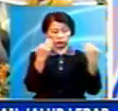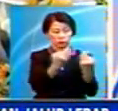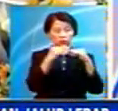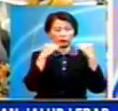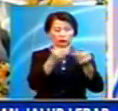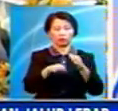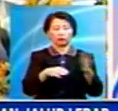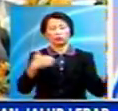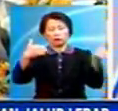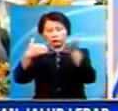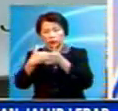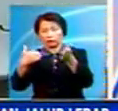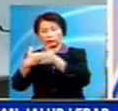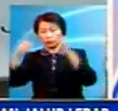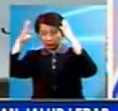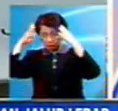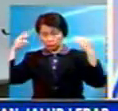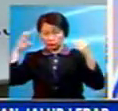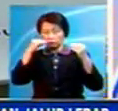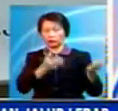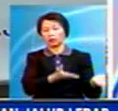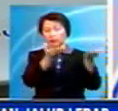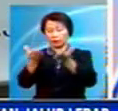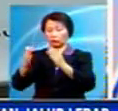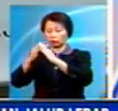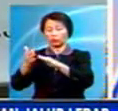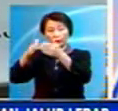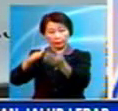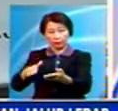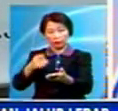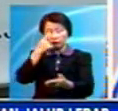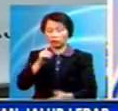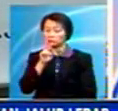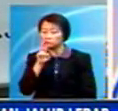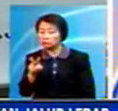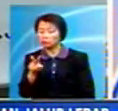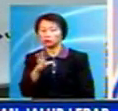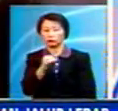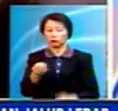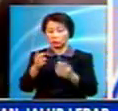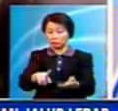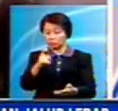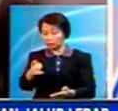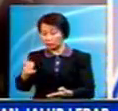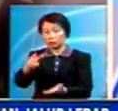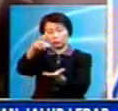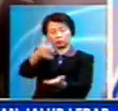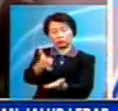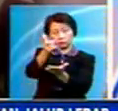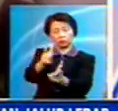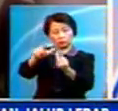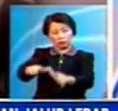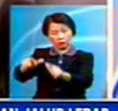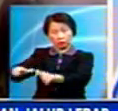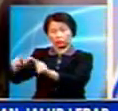pun beransur tiba di Belanda ini dan dibawa ke rumah mayat Monita ini, di mana mayat-mayat diletakkan buat masa ini.